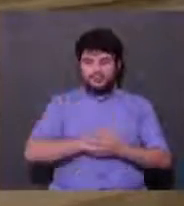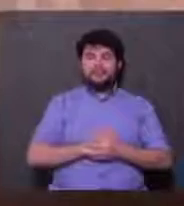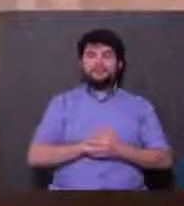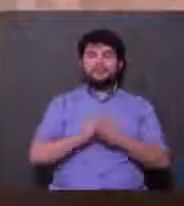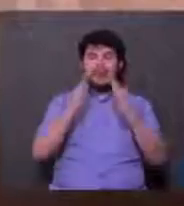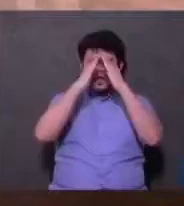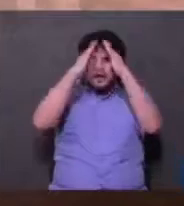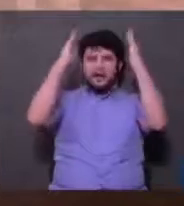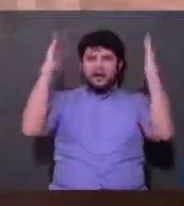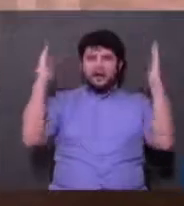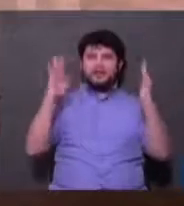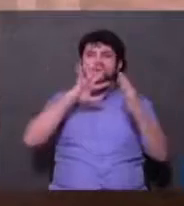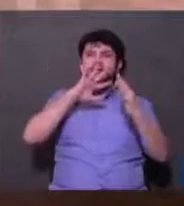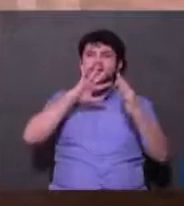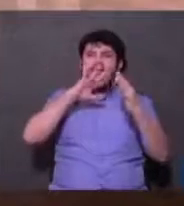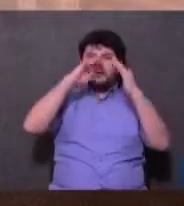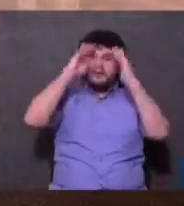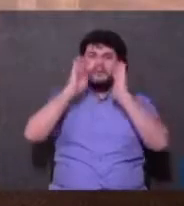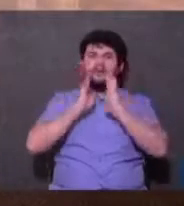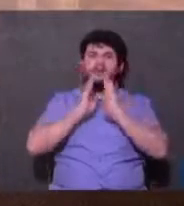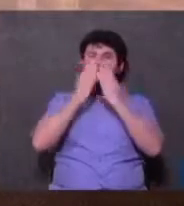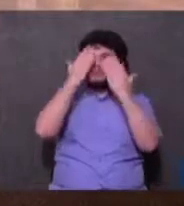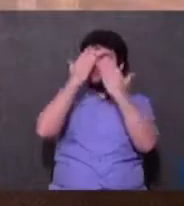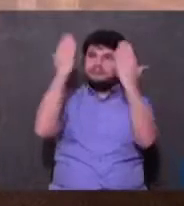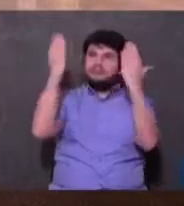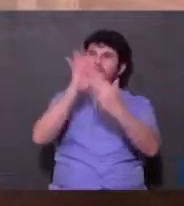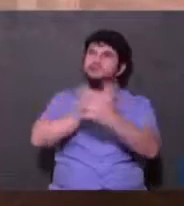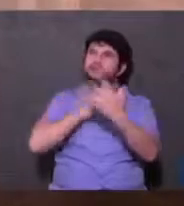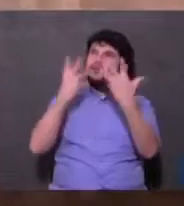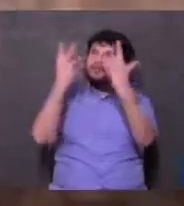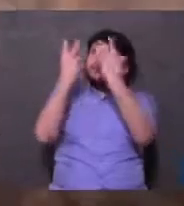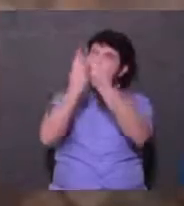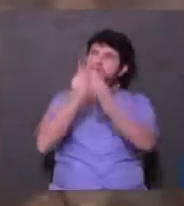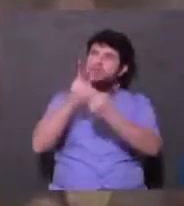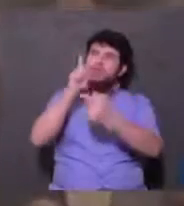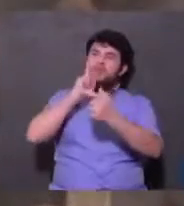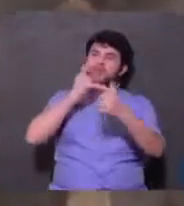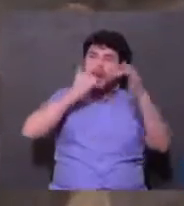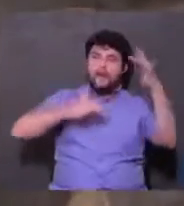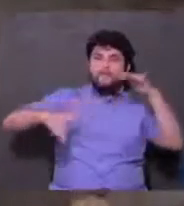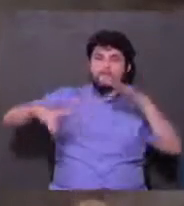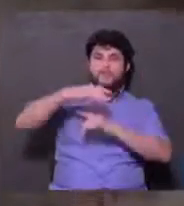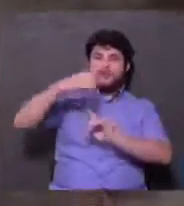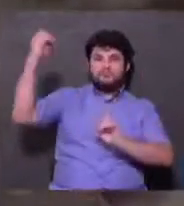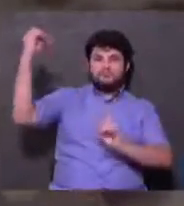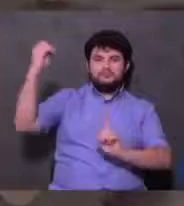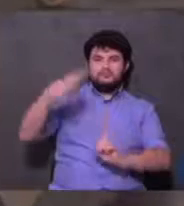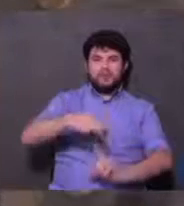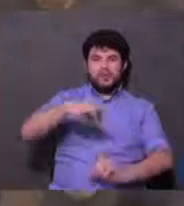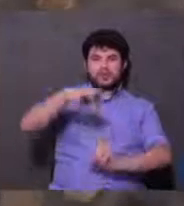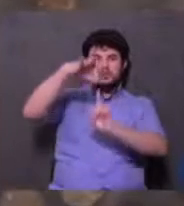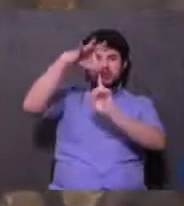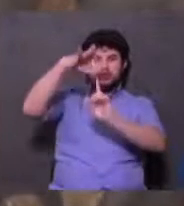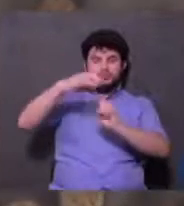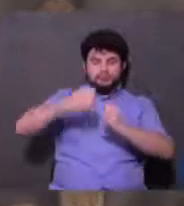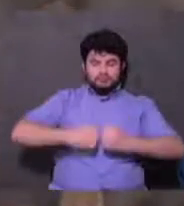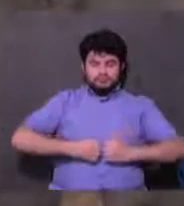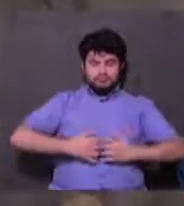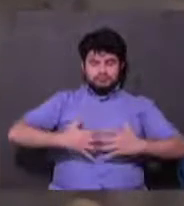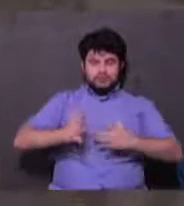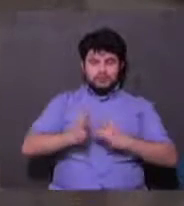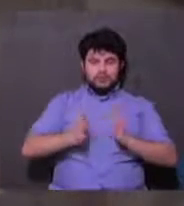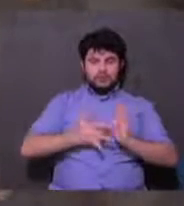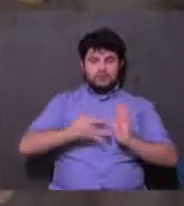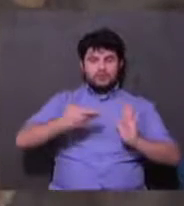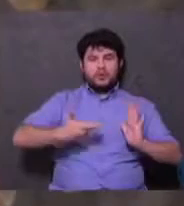Gegrüßet seist du, Maria, voll der Gnade, der Herr ist mit dir. Du bist gebenedeit unter den Frauen, und gebenedeit ist die